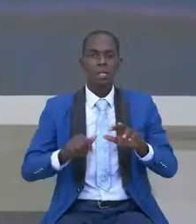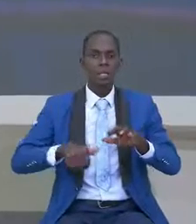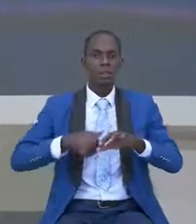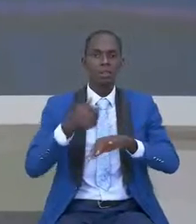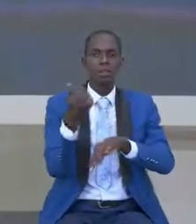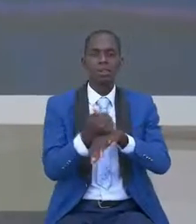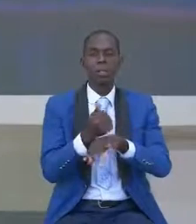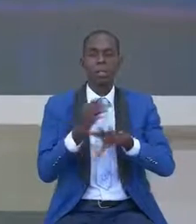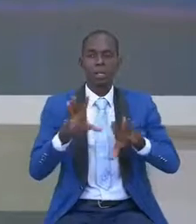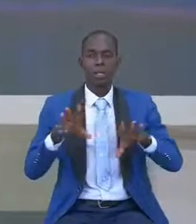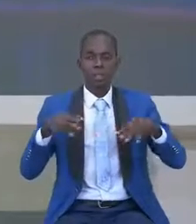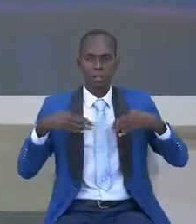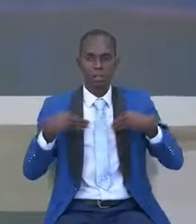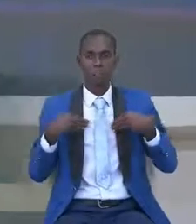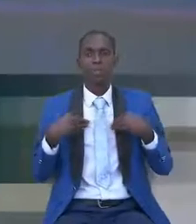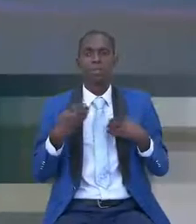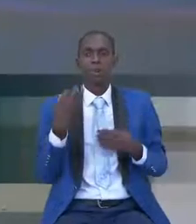affirmée de